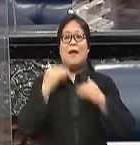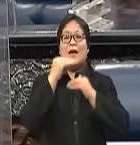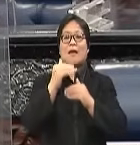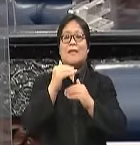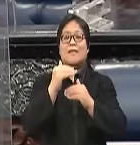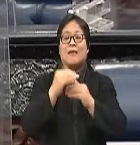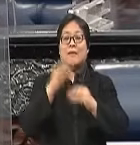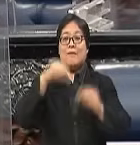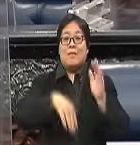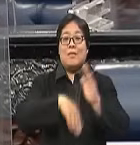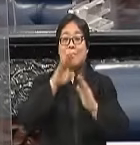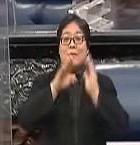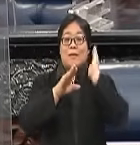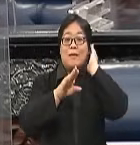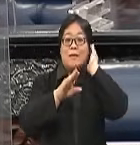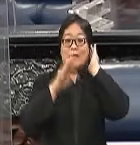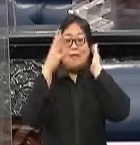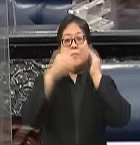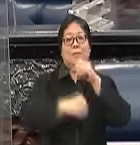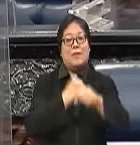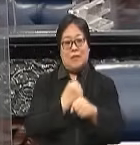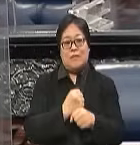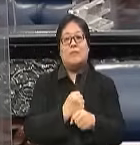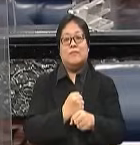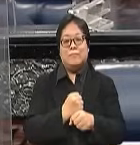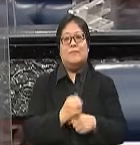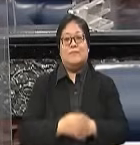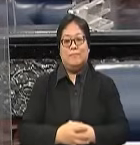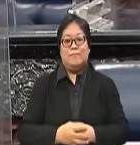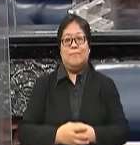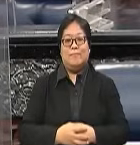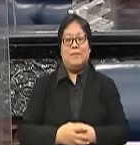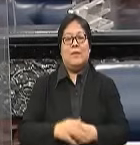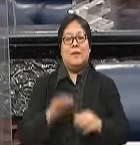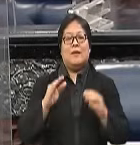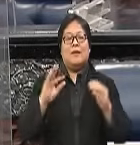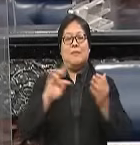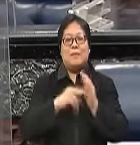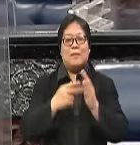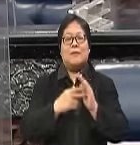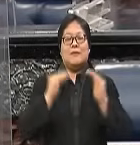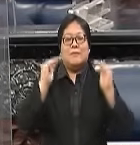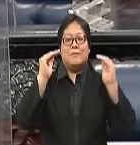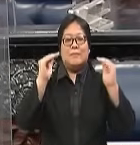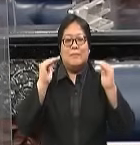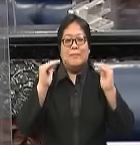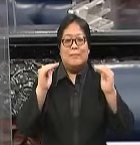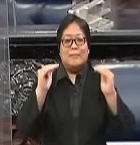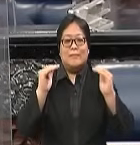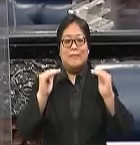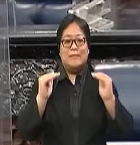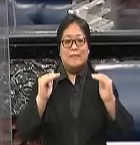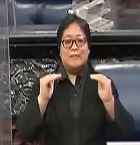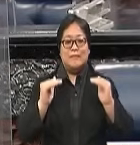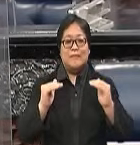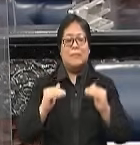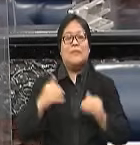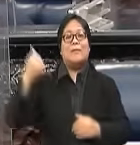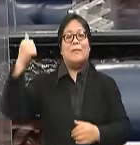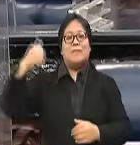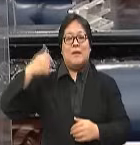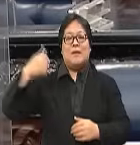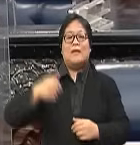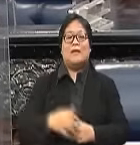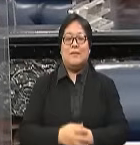jika lebih pandai 15 tahun dia akan perlahan-perlahan di kurangkan Vincent